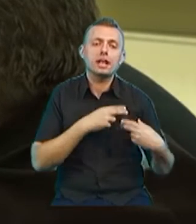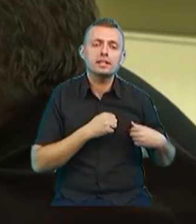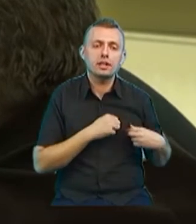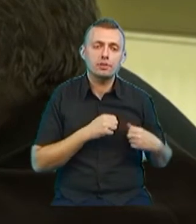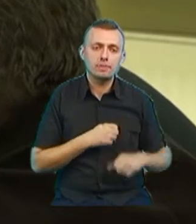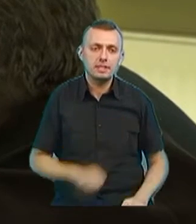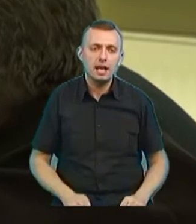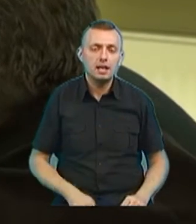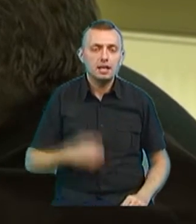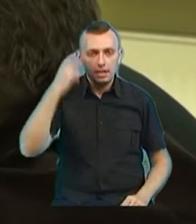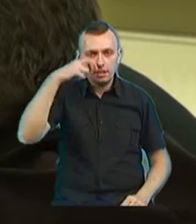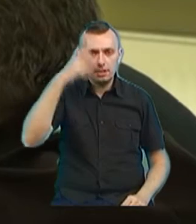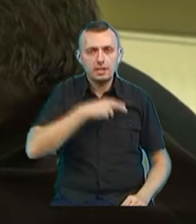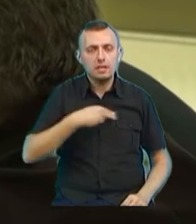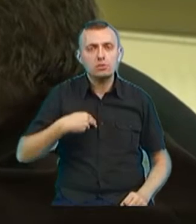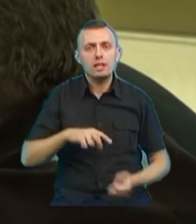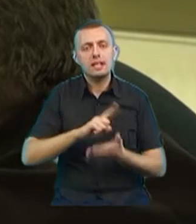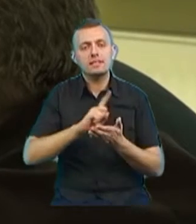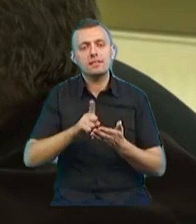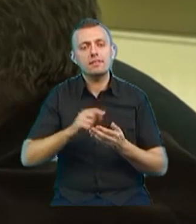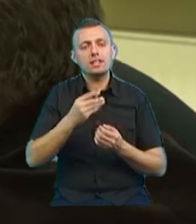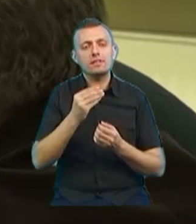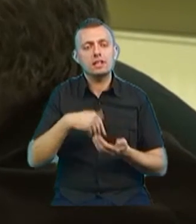tak, albo pan jest świetnym drukarzem, bo pan